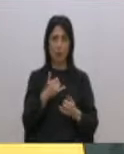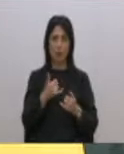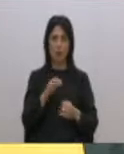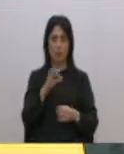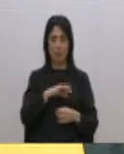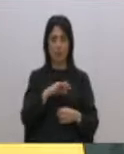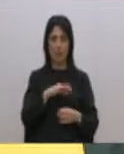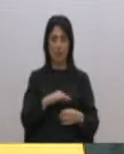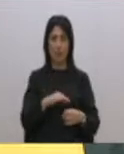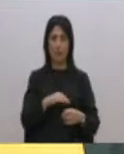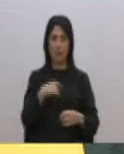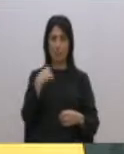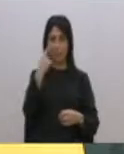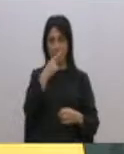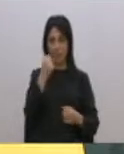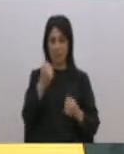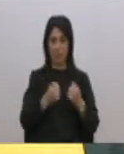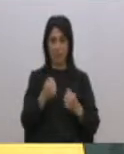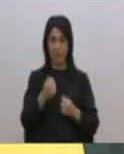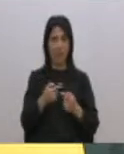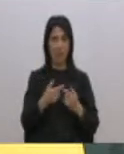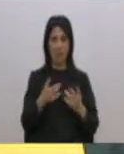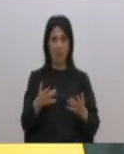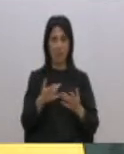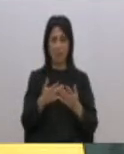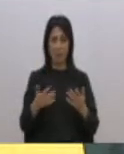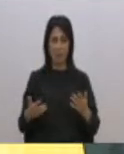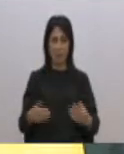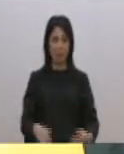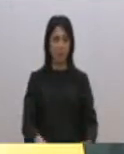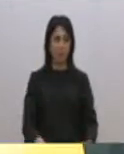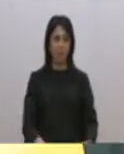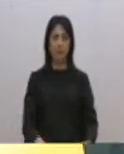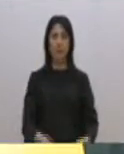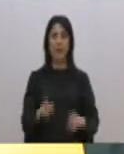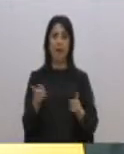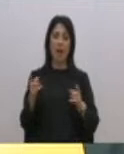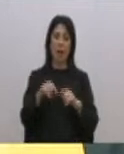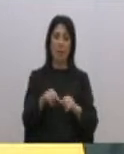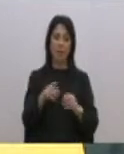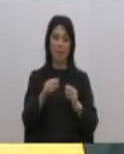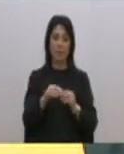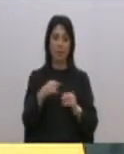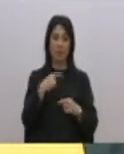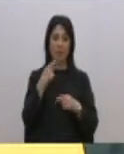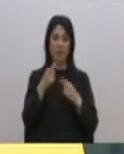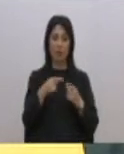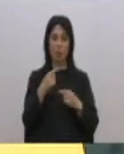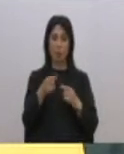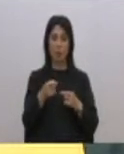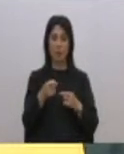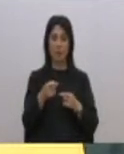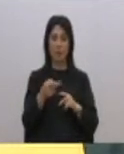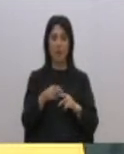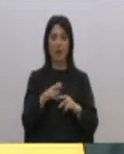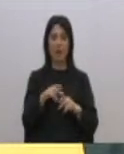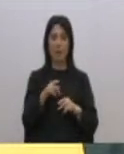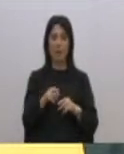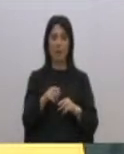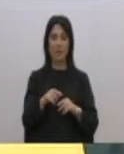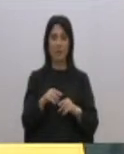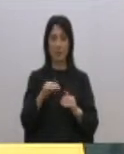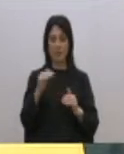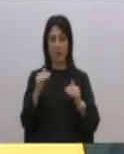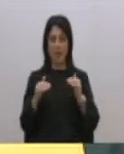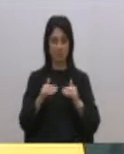იყენებს პირად ავტომობილს და ასე შემდეგ და ასე შემდეგ. ამასთან ერთად, როდესაც ჩვენ საუბრობთ აი ამ